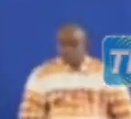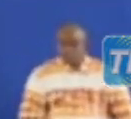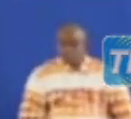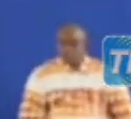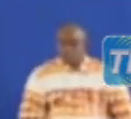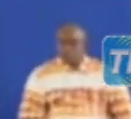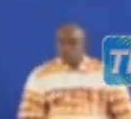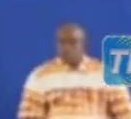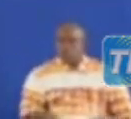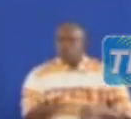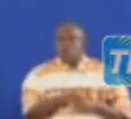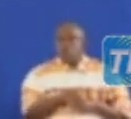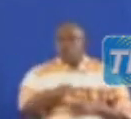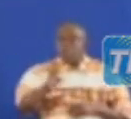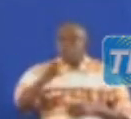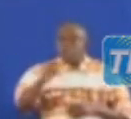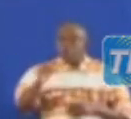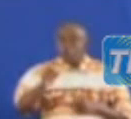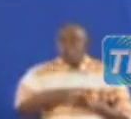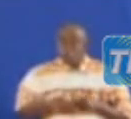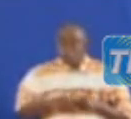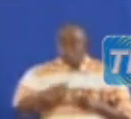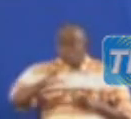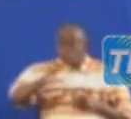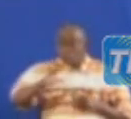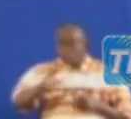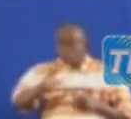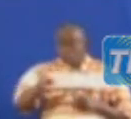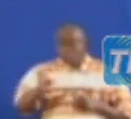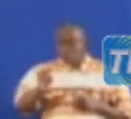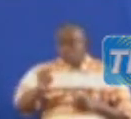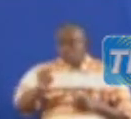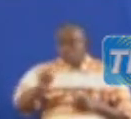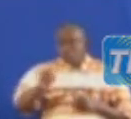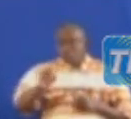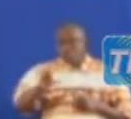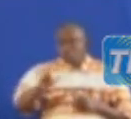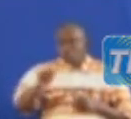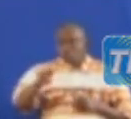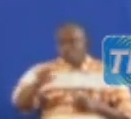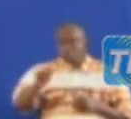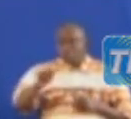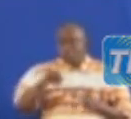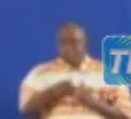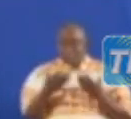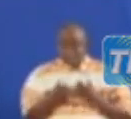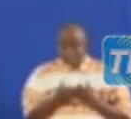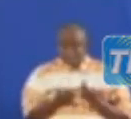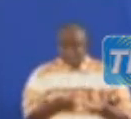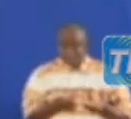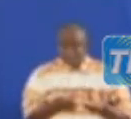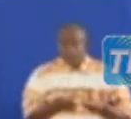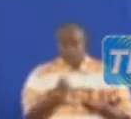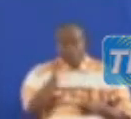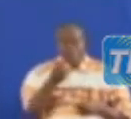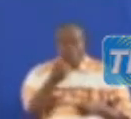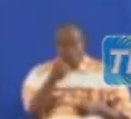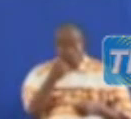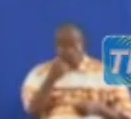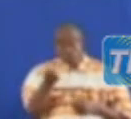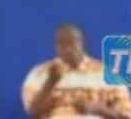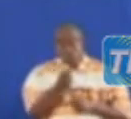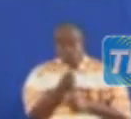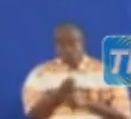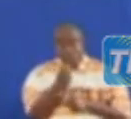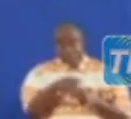EcoRoads, EcoZyme pamoja na Geopolymer, na hadi sasa majaribio ya kutumia teknolojia EcoRoads